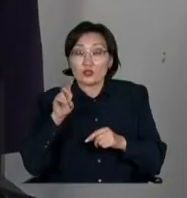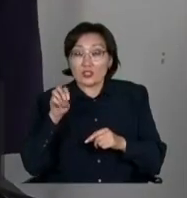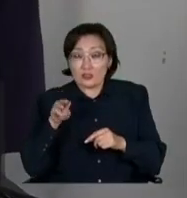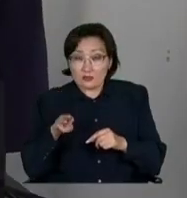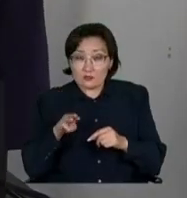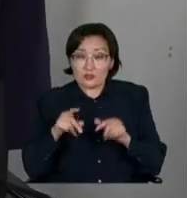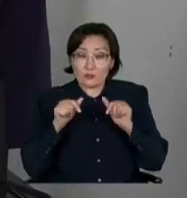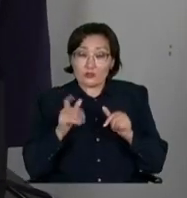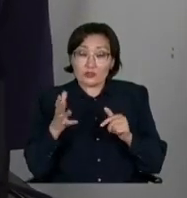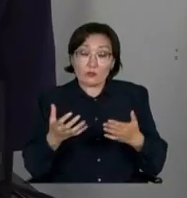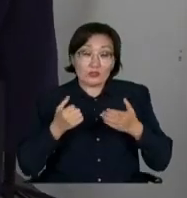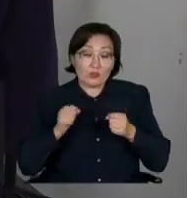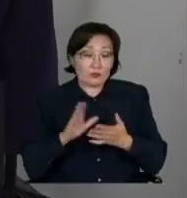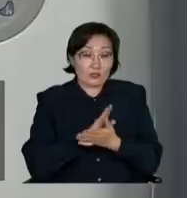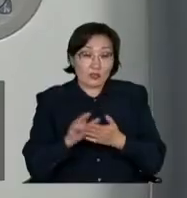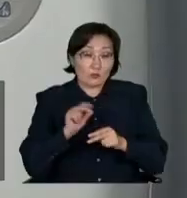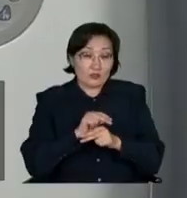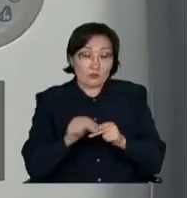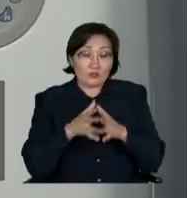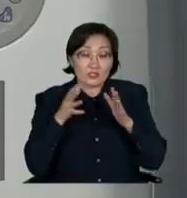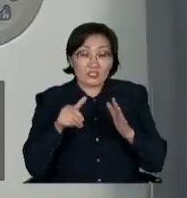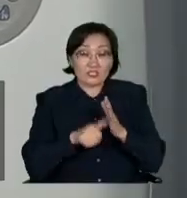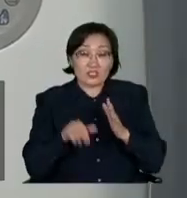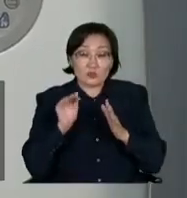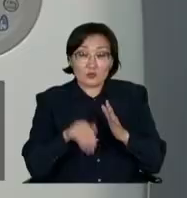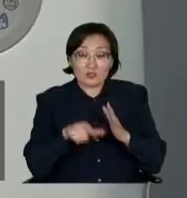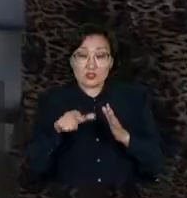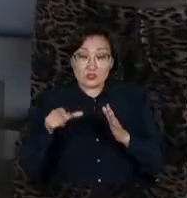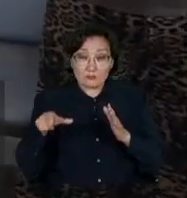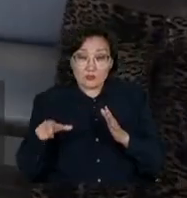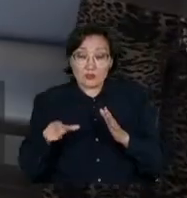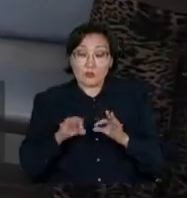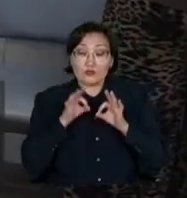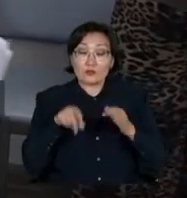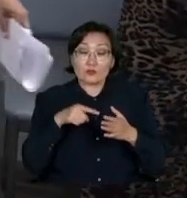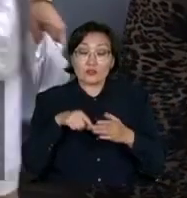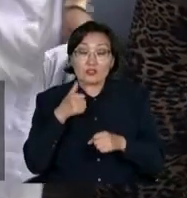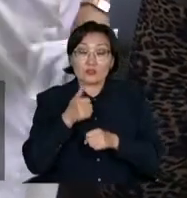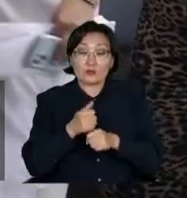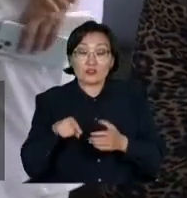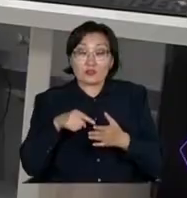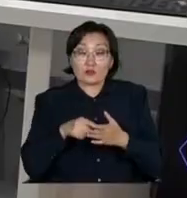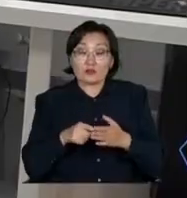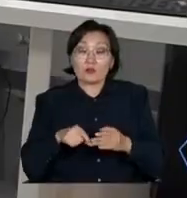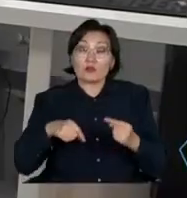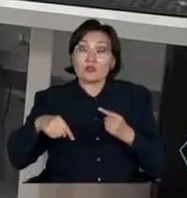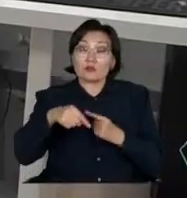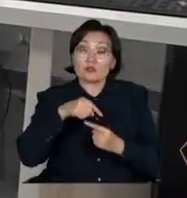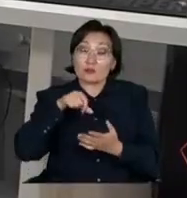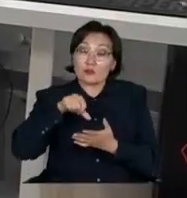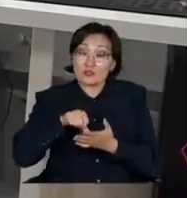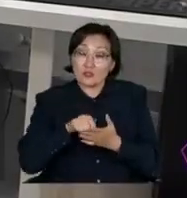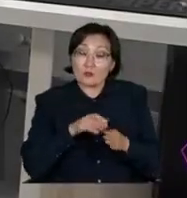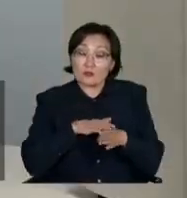района. Здесь будут получать бесплатное лечение более 60 тысяч жителей. Как отметил глава мегаполиса, меценаты, которые принимают